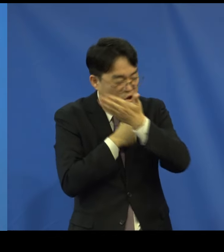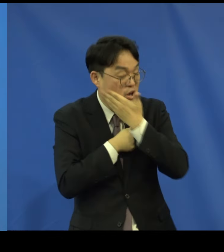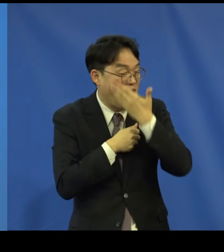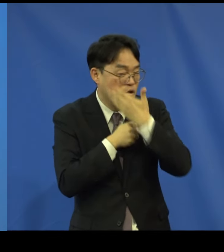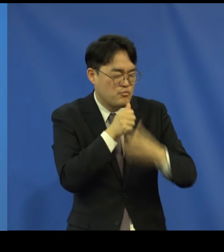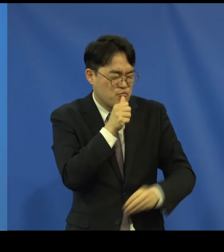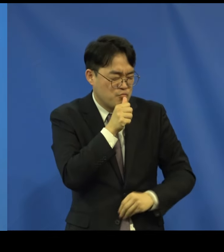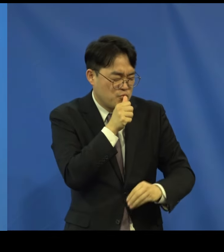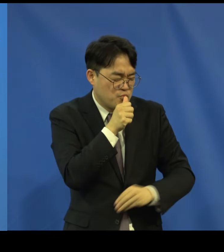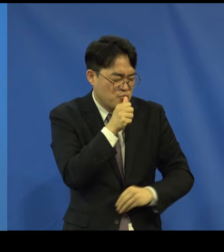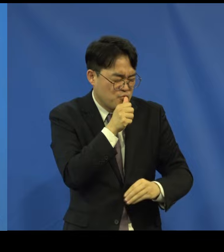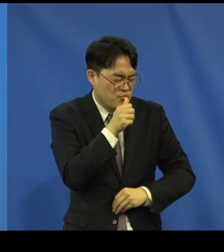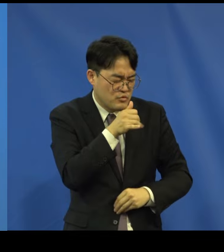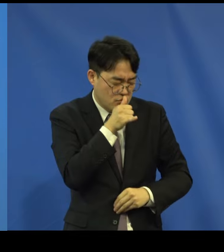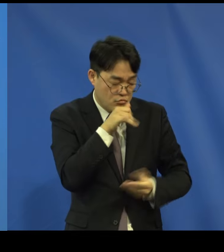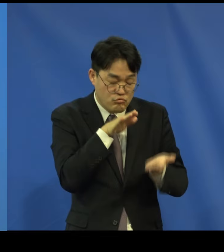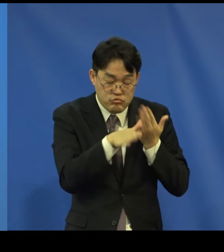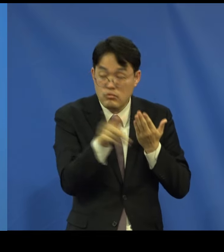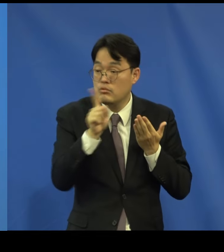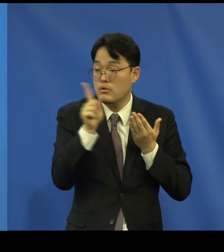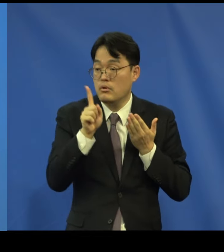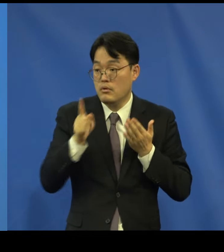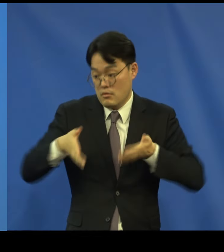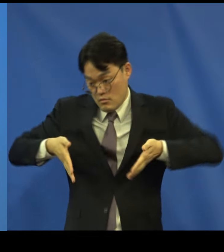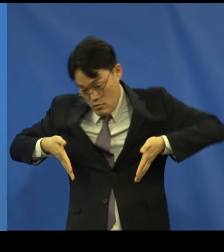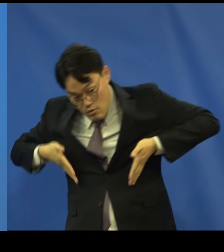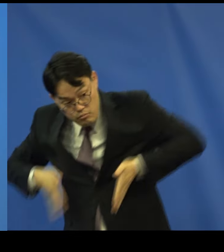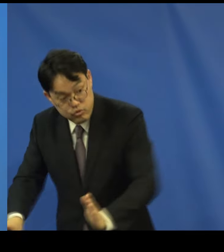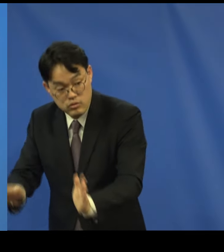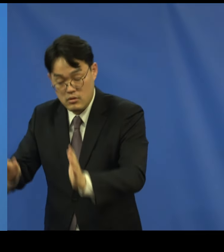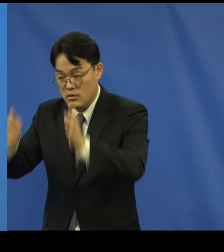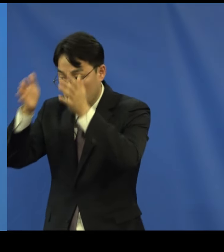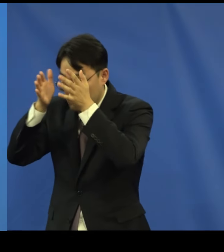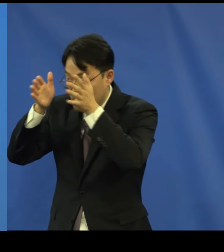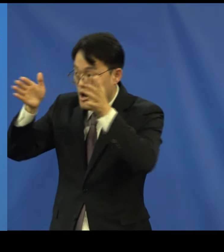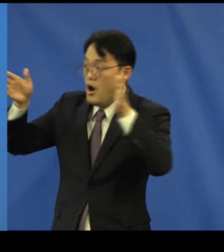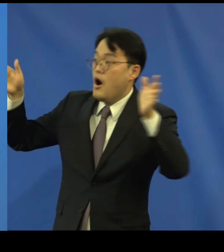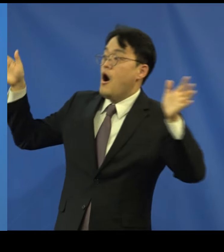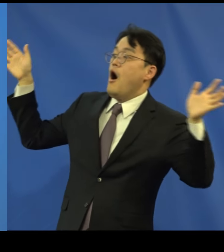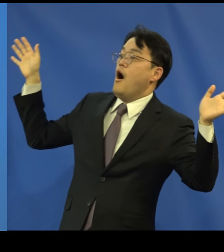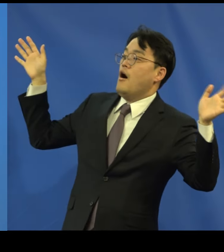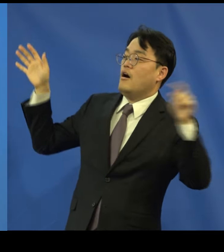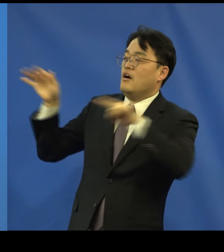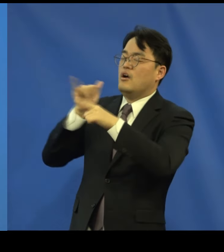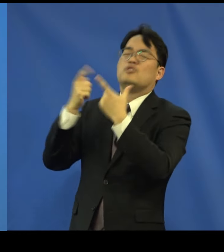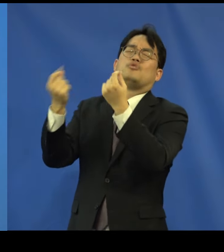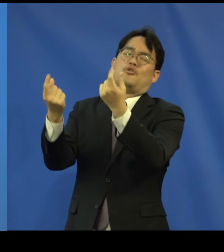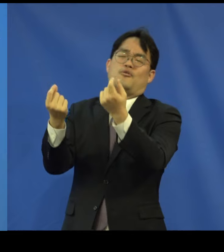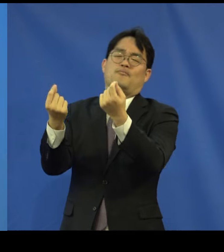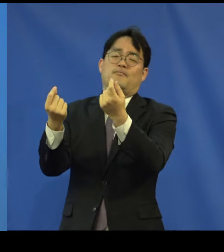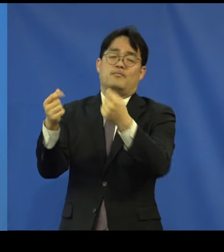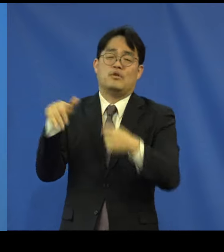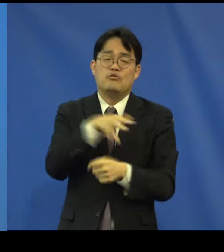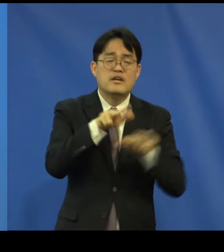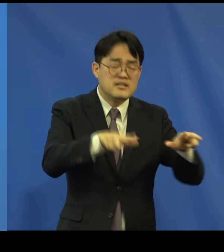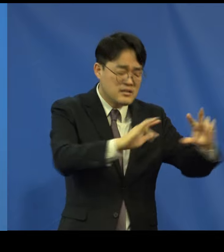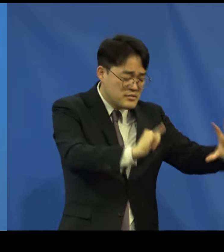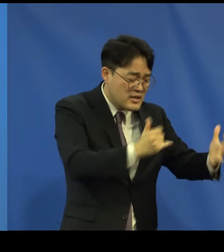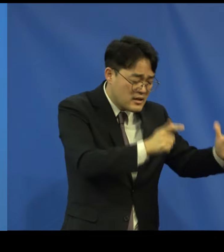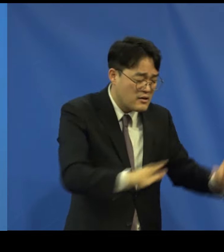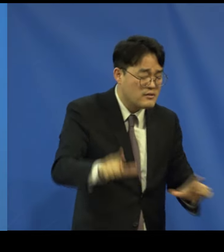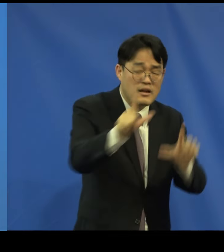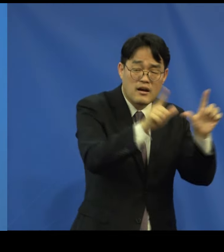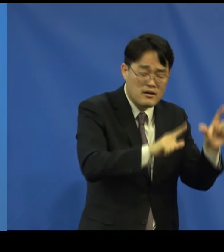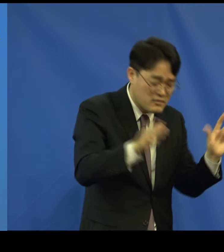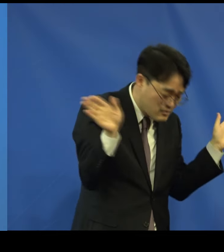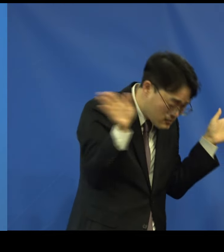상상하지 못했죠. 그런데 일어난 거잖아요. 그런데 우리 이 세상이 끝이 아니고 이 세상과 비교할 수 없는